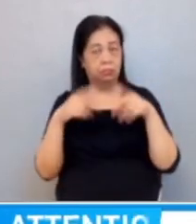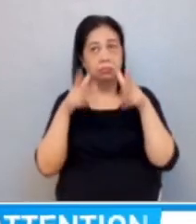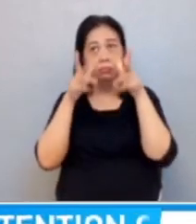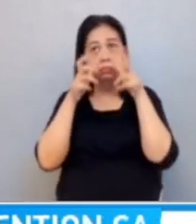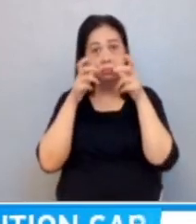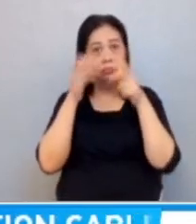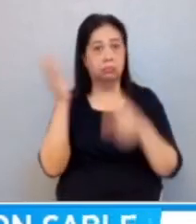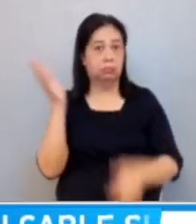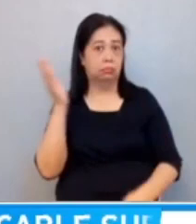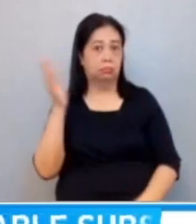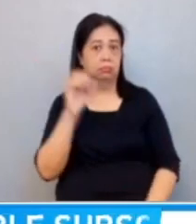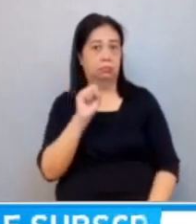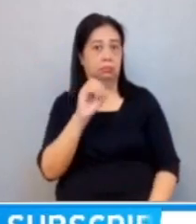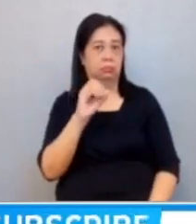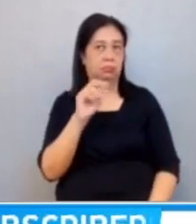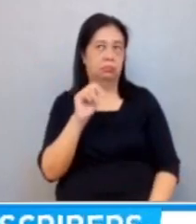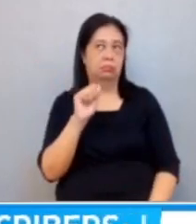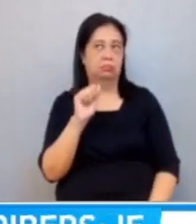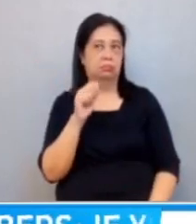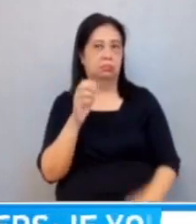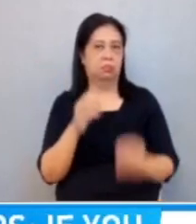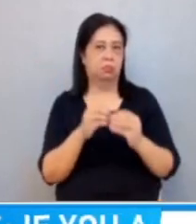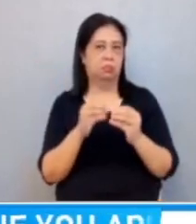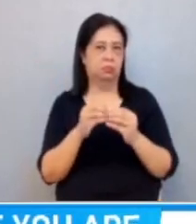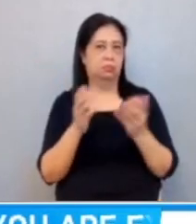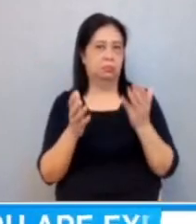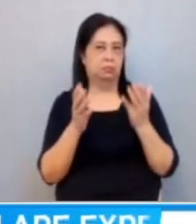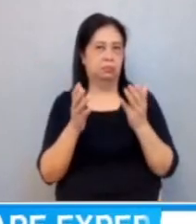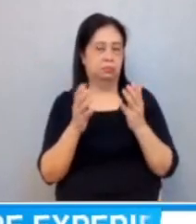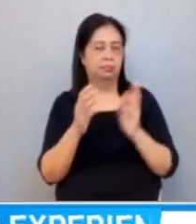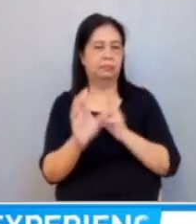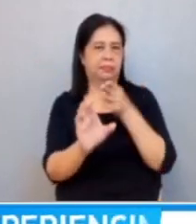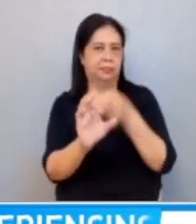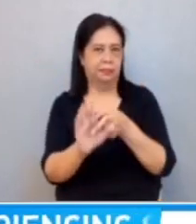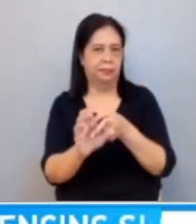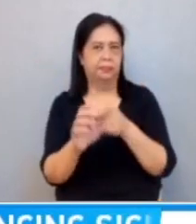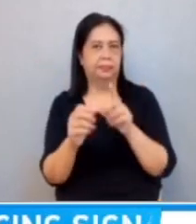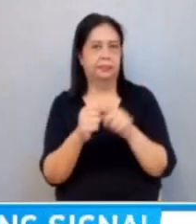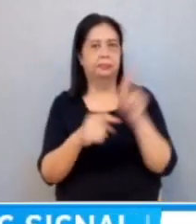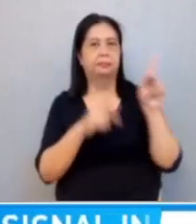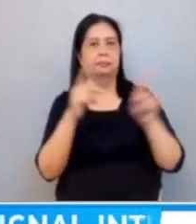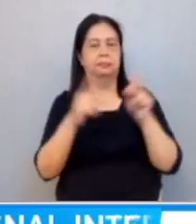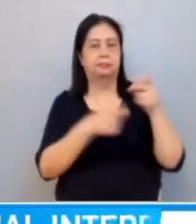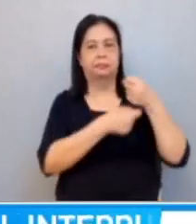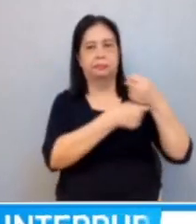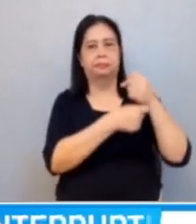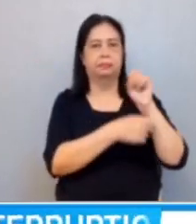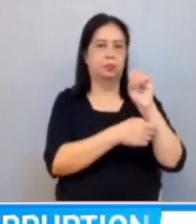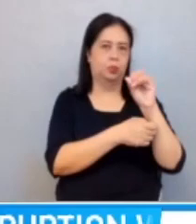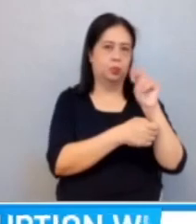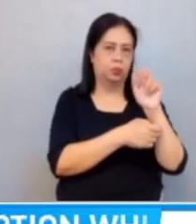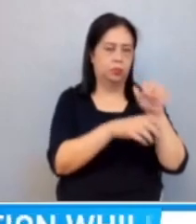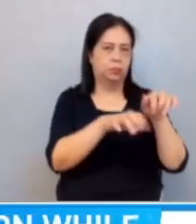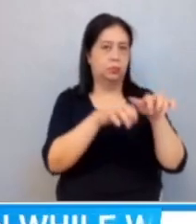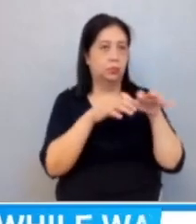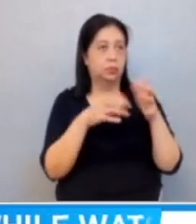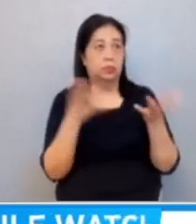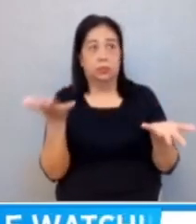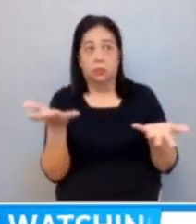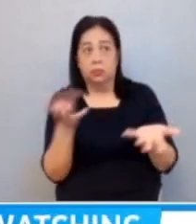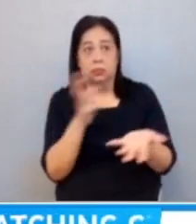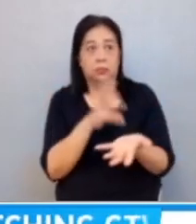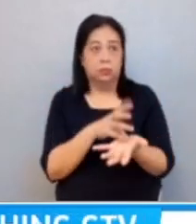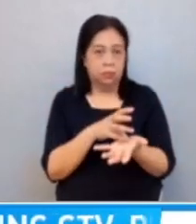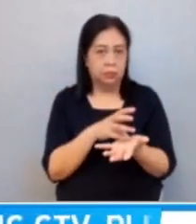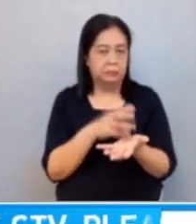Sona, although mas malamang daw na lumahok sila doon sa People Sona. Ngayon, kung saan yun gagawin, yun ang